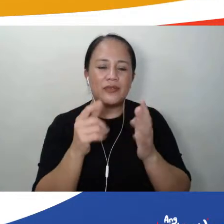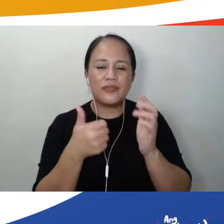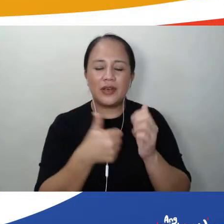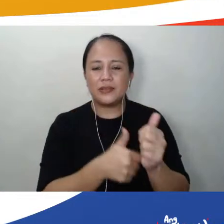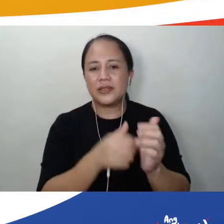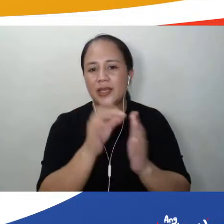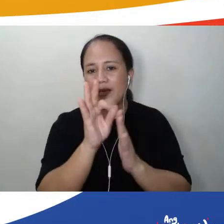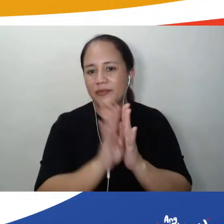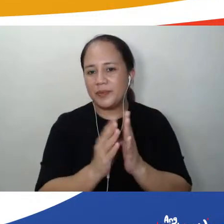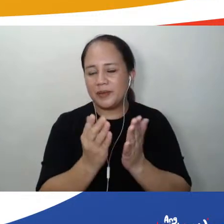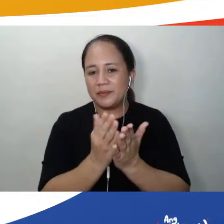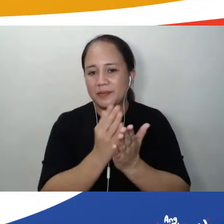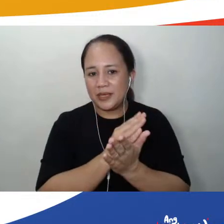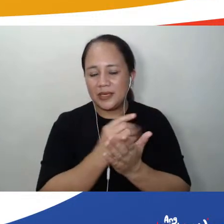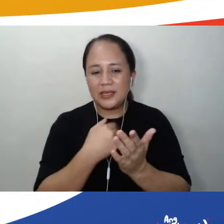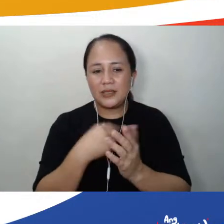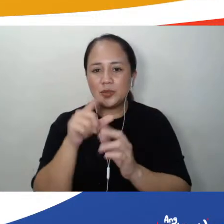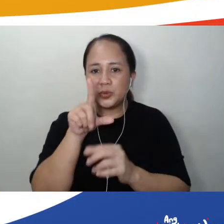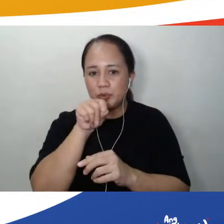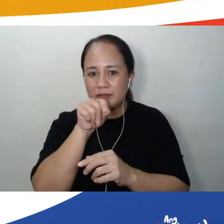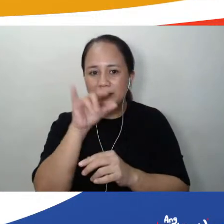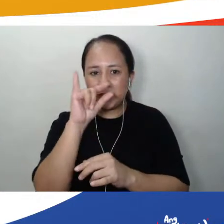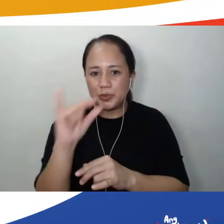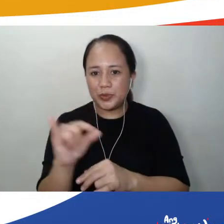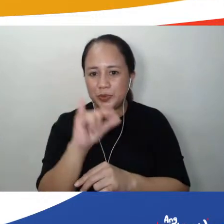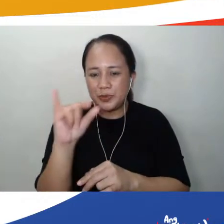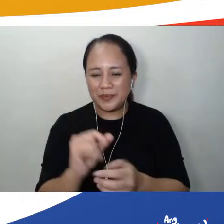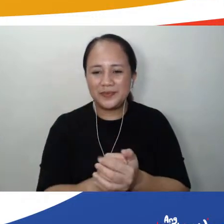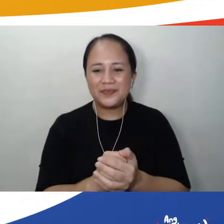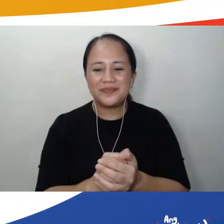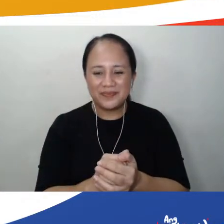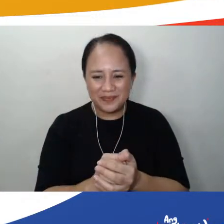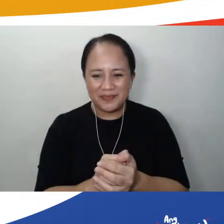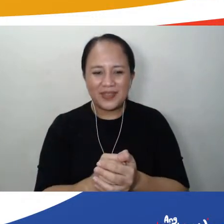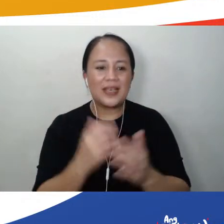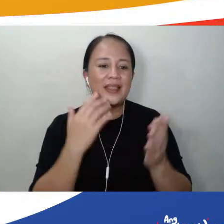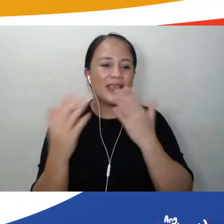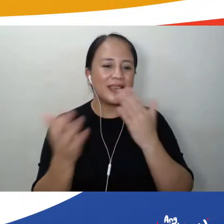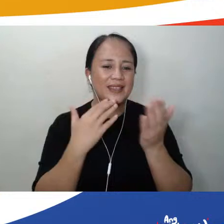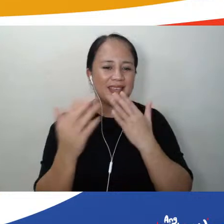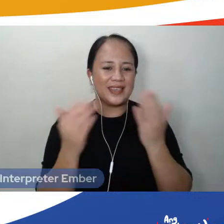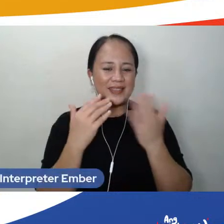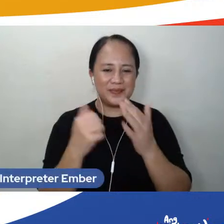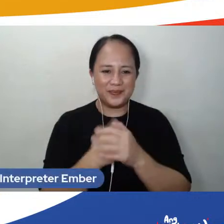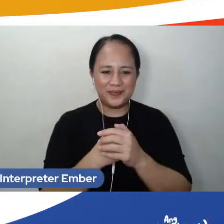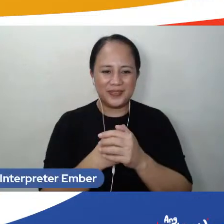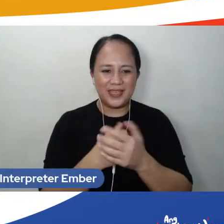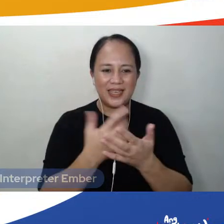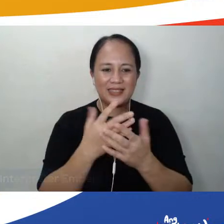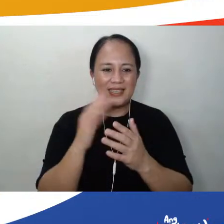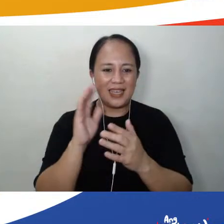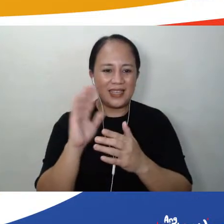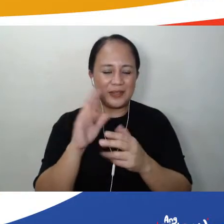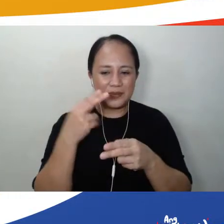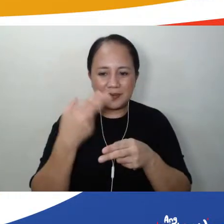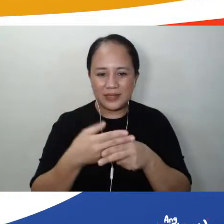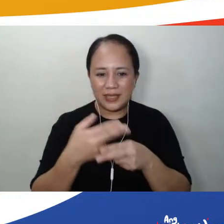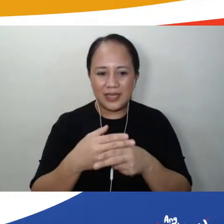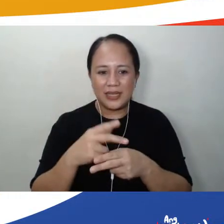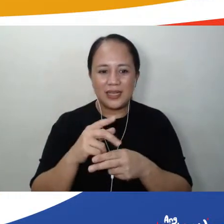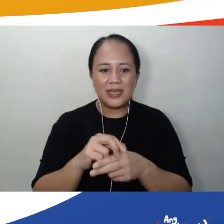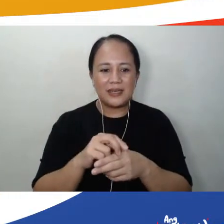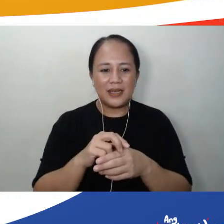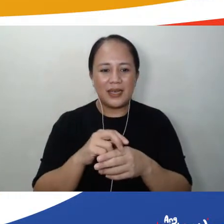Facebook page, our Twitter and Instagram page. Ayan, maraming salamat po. Shoutout po. Lodi